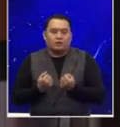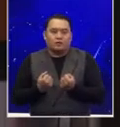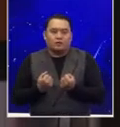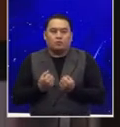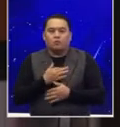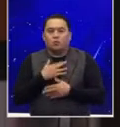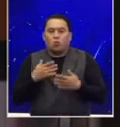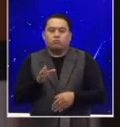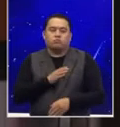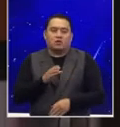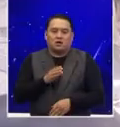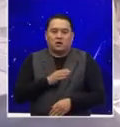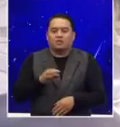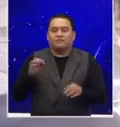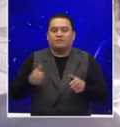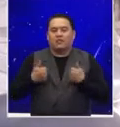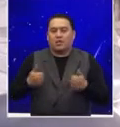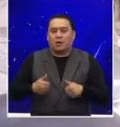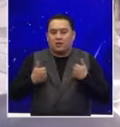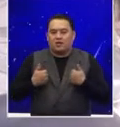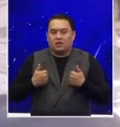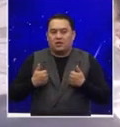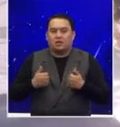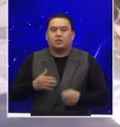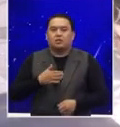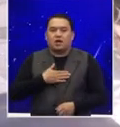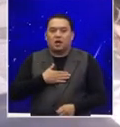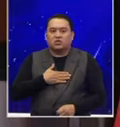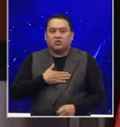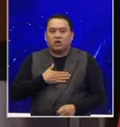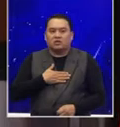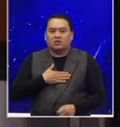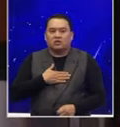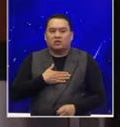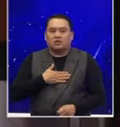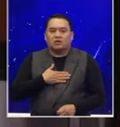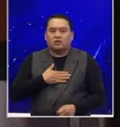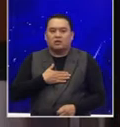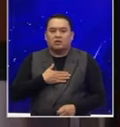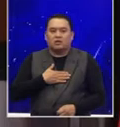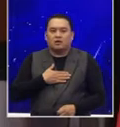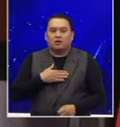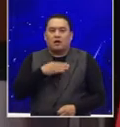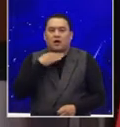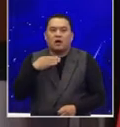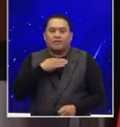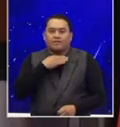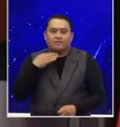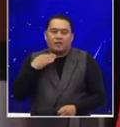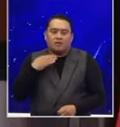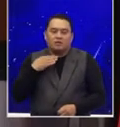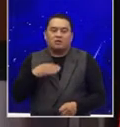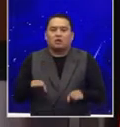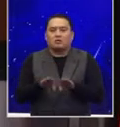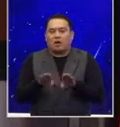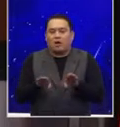очень много сбалансированных, качественных, питательных веществ. Нашего мраморного клариуса называют говядиной будущего во всем мире.